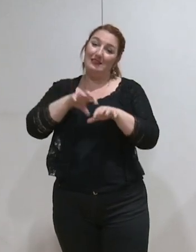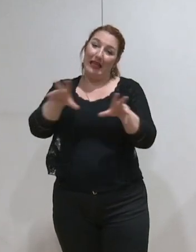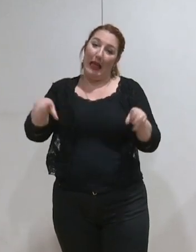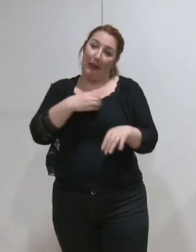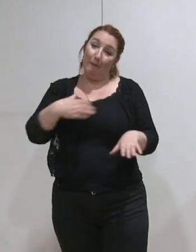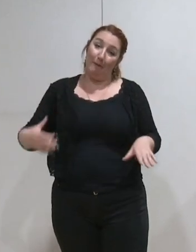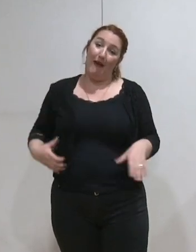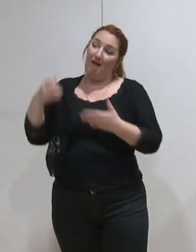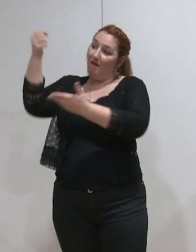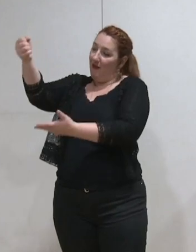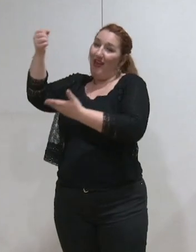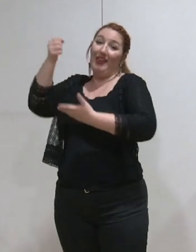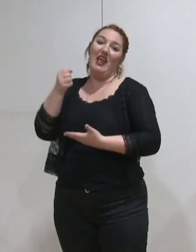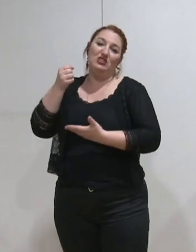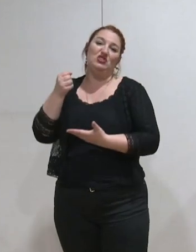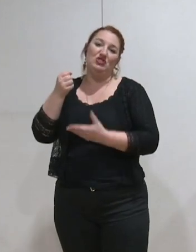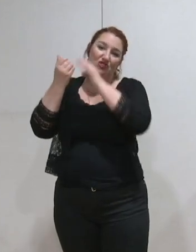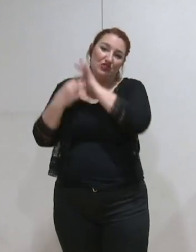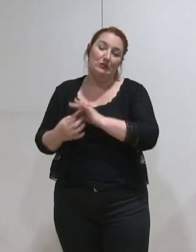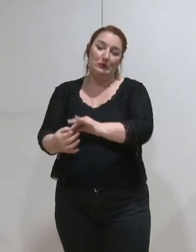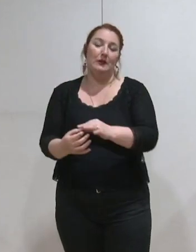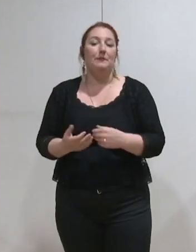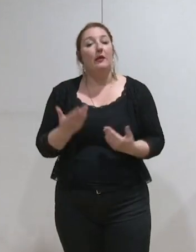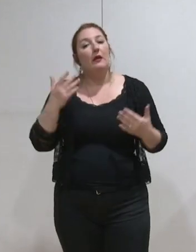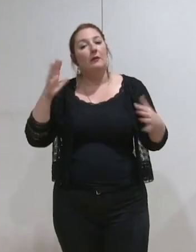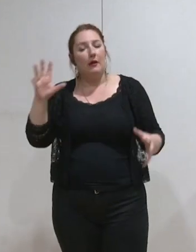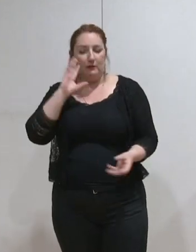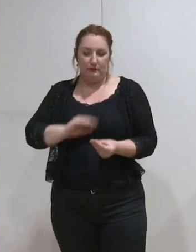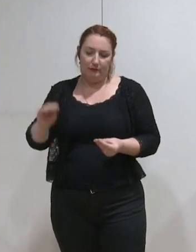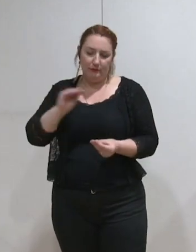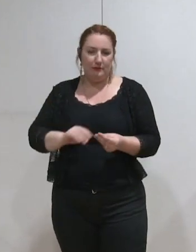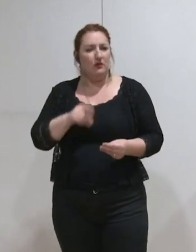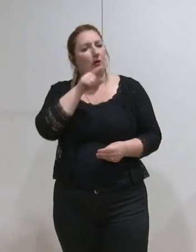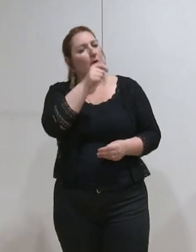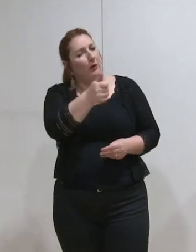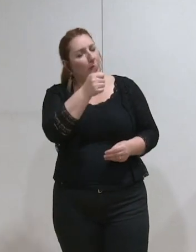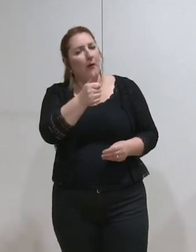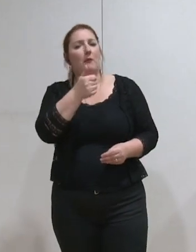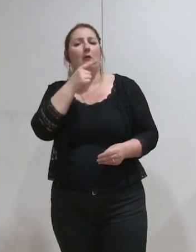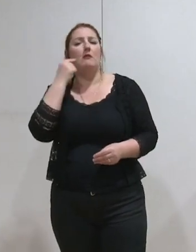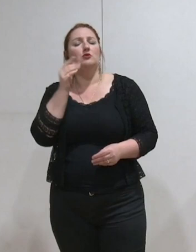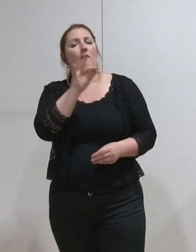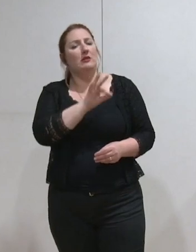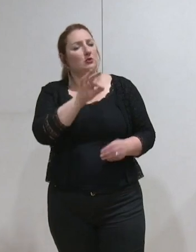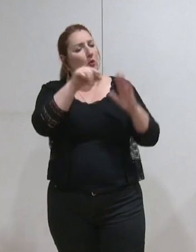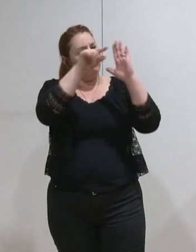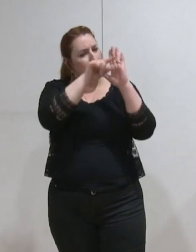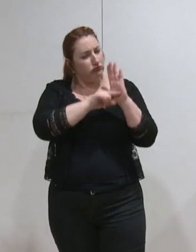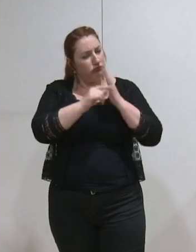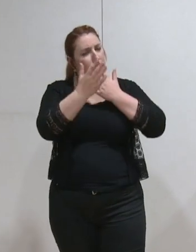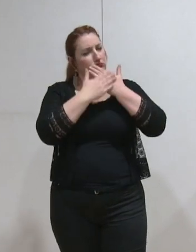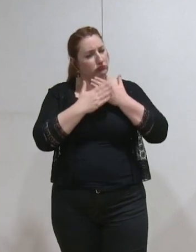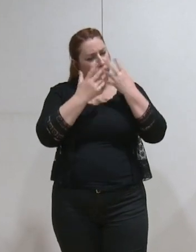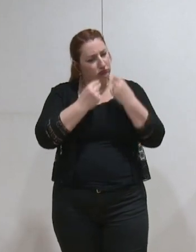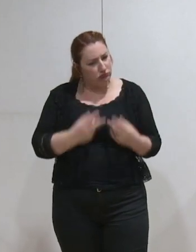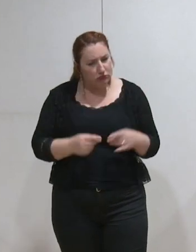mais ce qui nous interroge c'est au-delà des principes que vous avez rappelé monsieur fristau au-delà des rappels